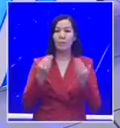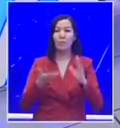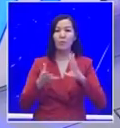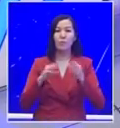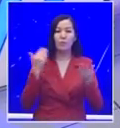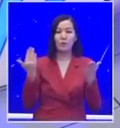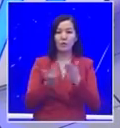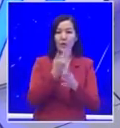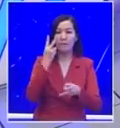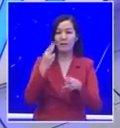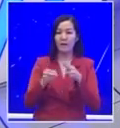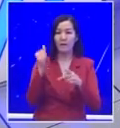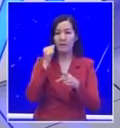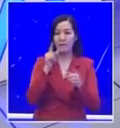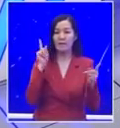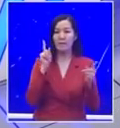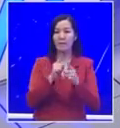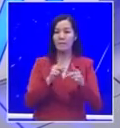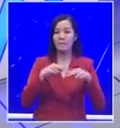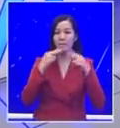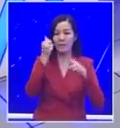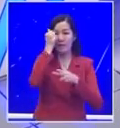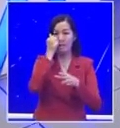Бүгінге келіскен ақпараттар легі осындай. Назарларыңызға